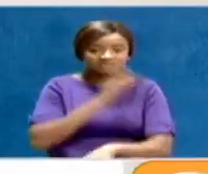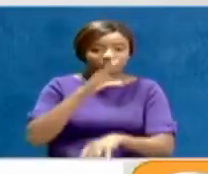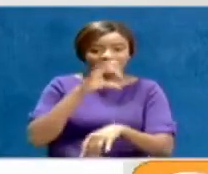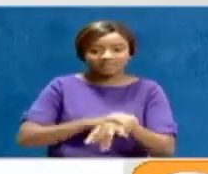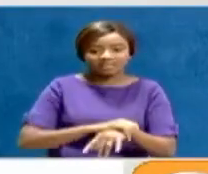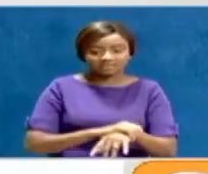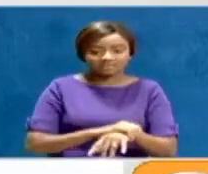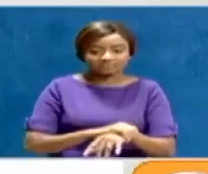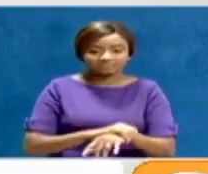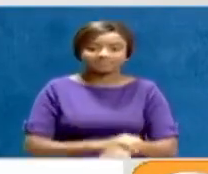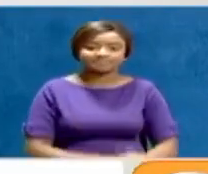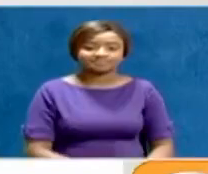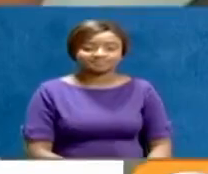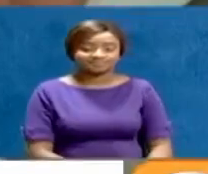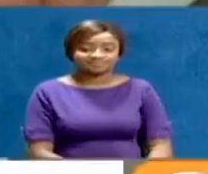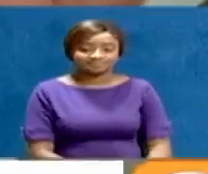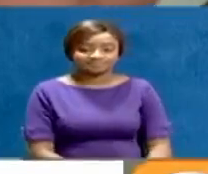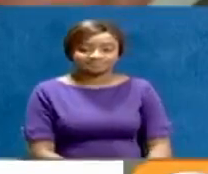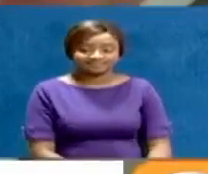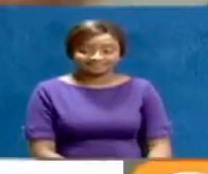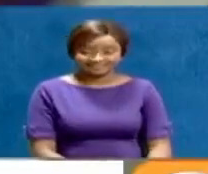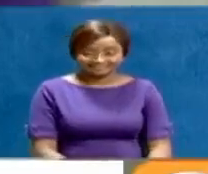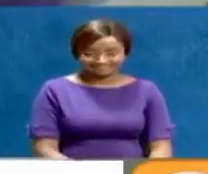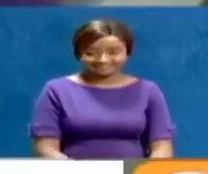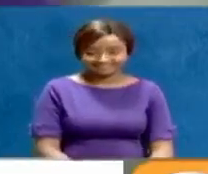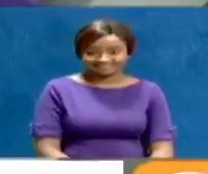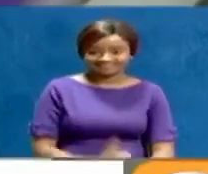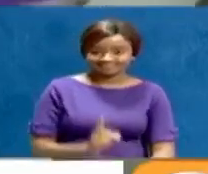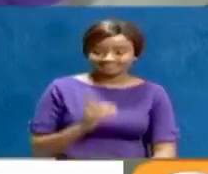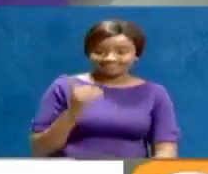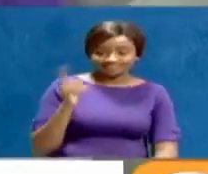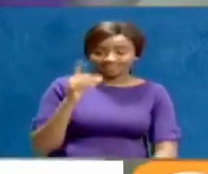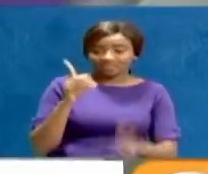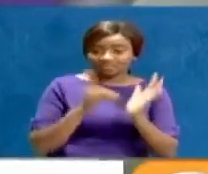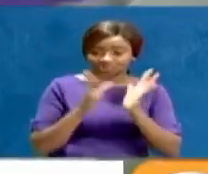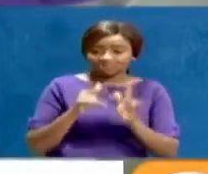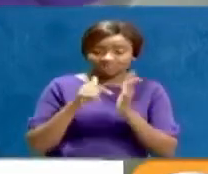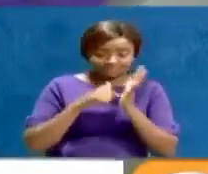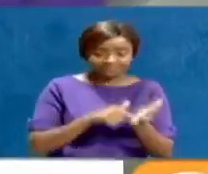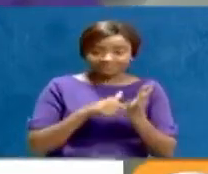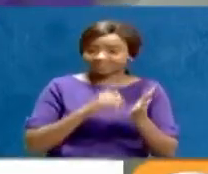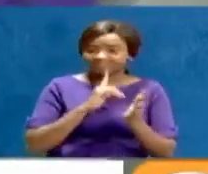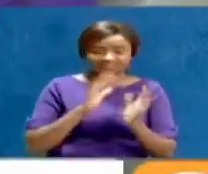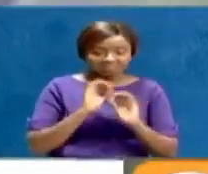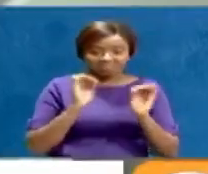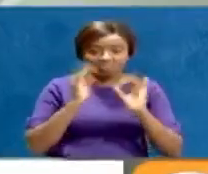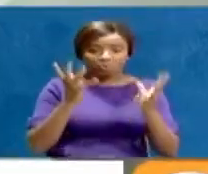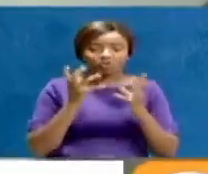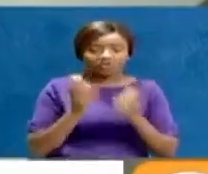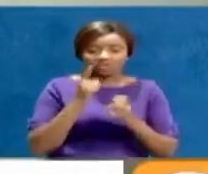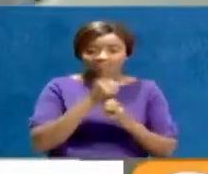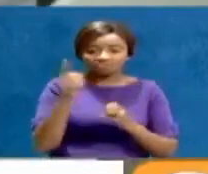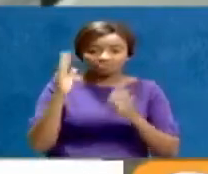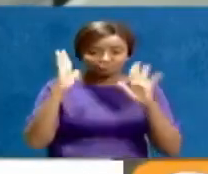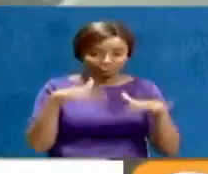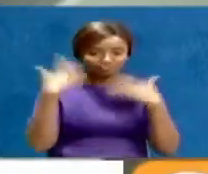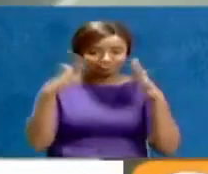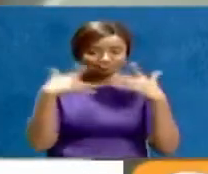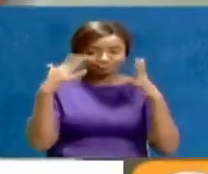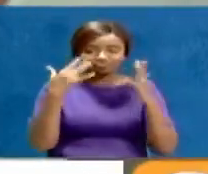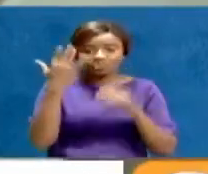itaingia na utapata chanjo yako ya pili. Daktari Ahmed Ogwell akisisitiza kwamba hakuna haja ya kuwa na